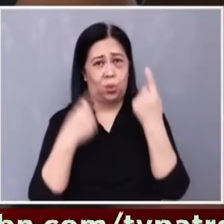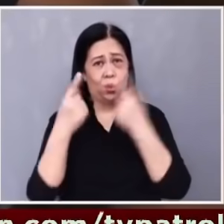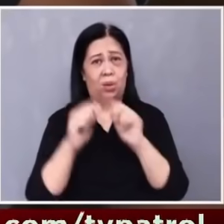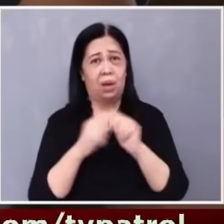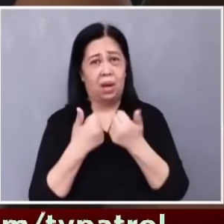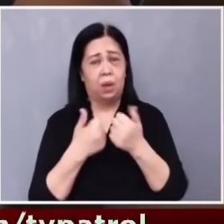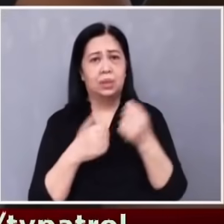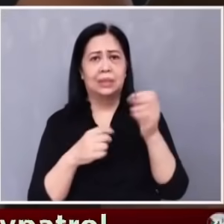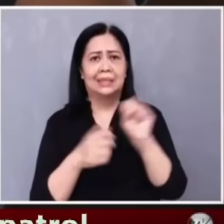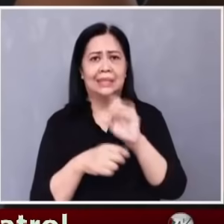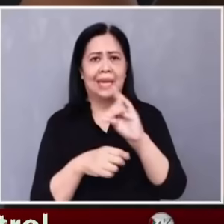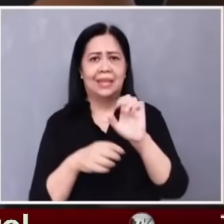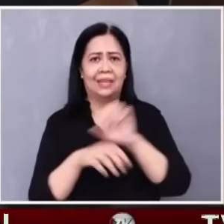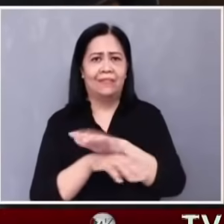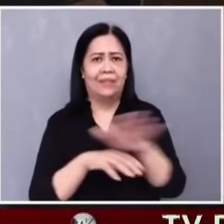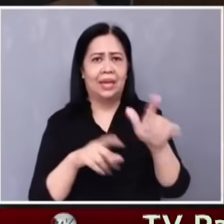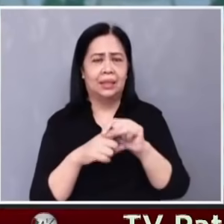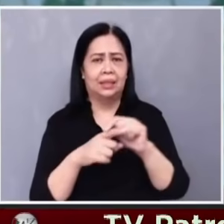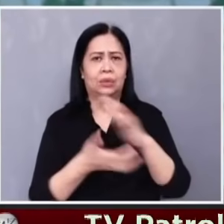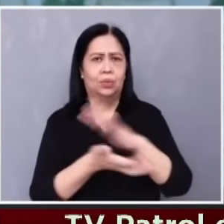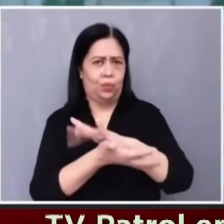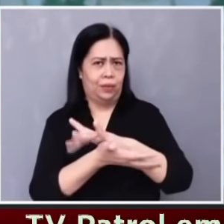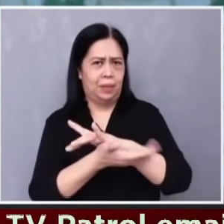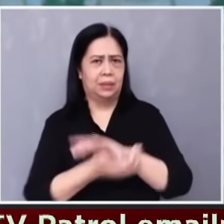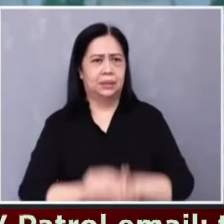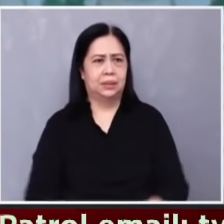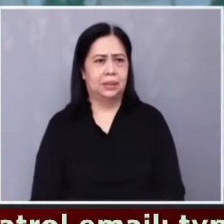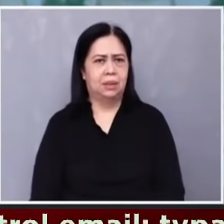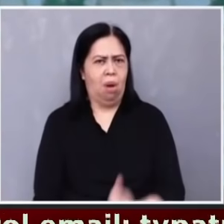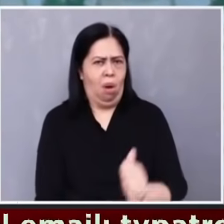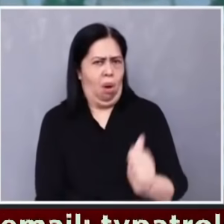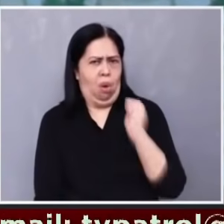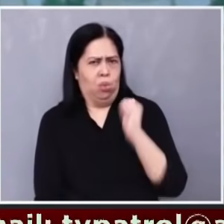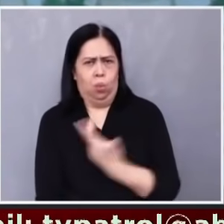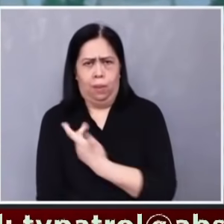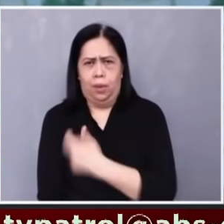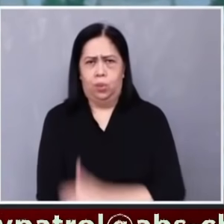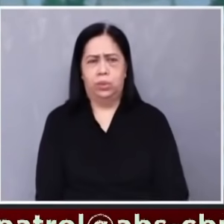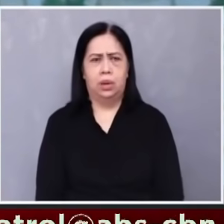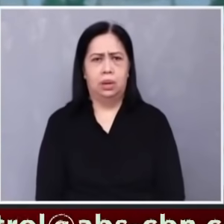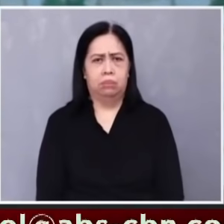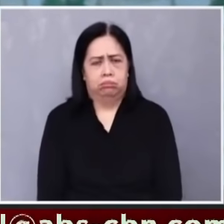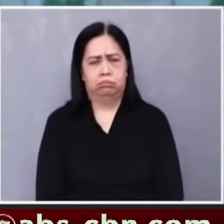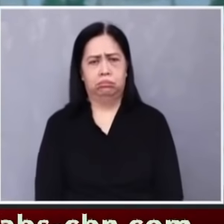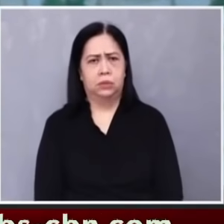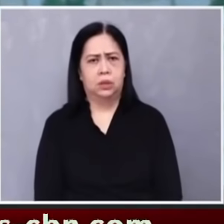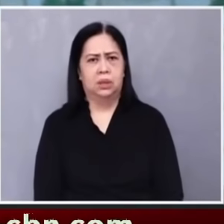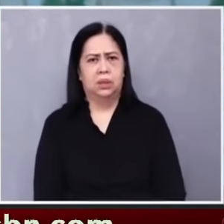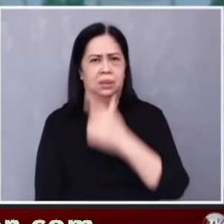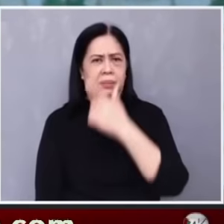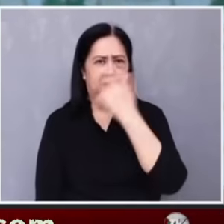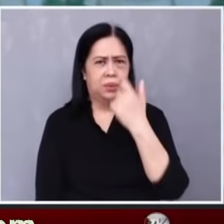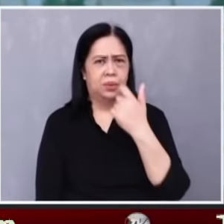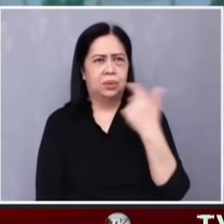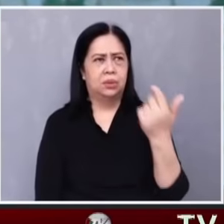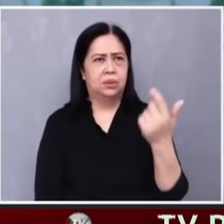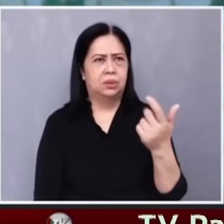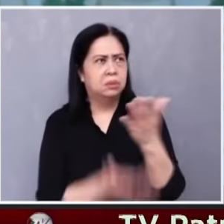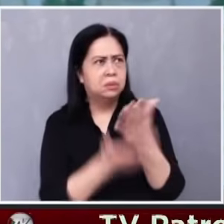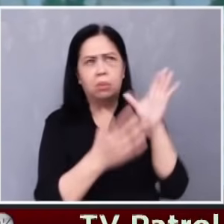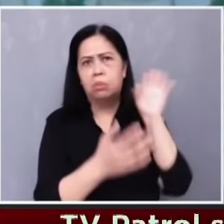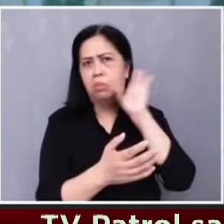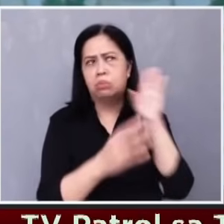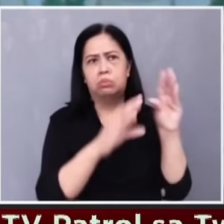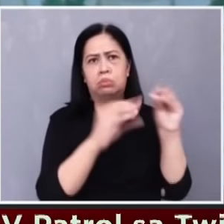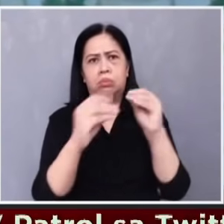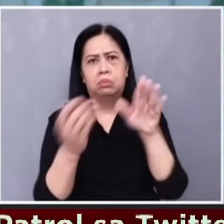effects ng COVID vaccine. Ayoko talaga magpabakuna eh. Dahil nga po sa may namamatay nga, may namumong